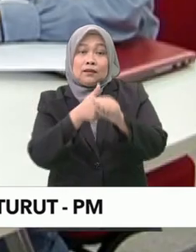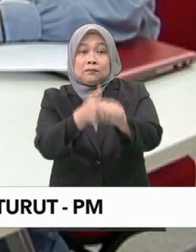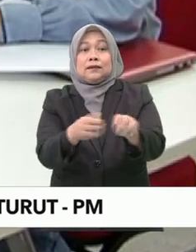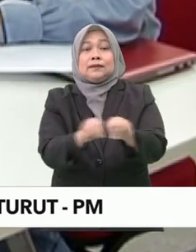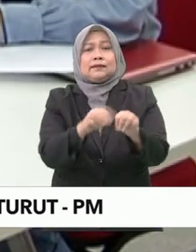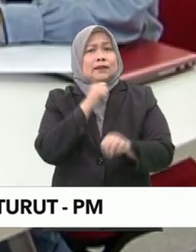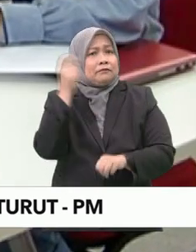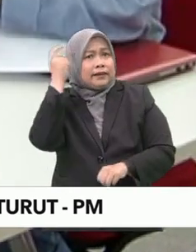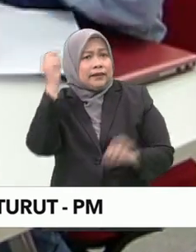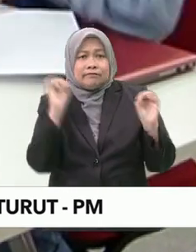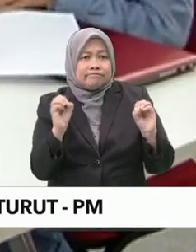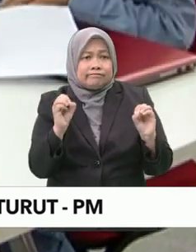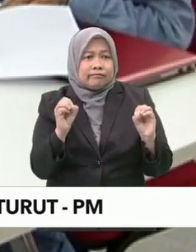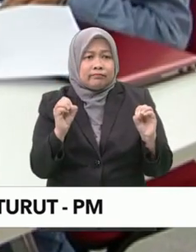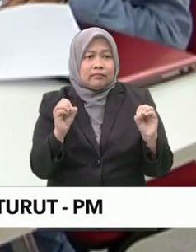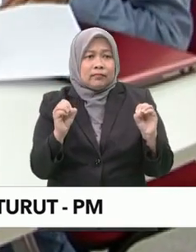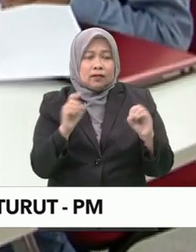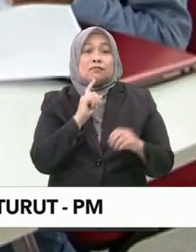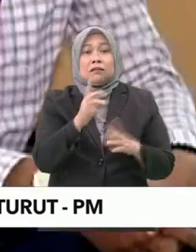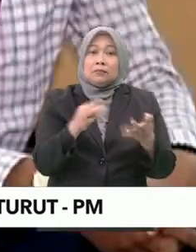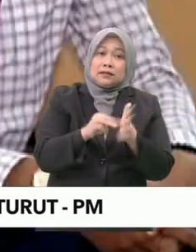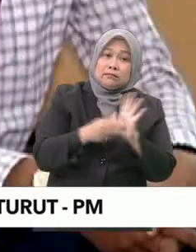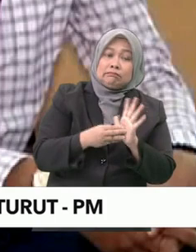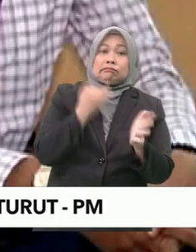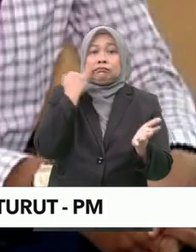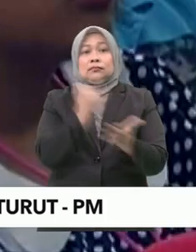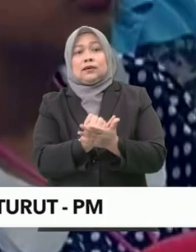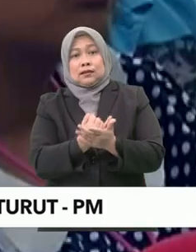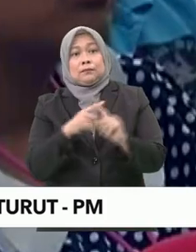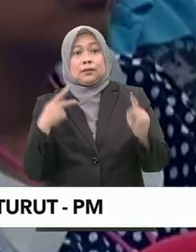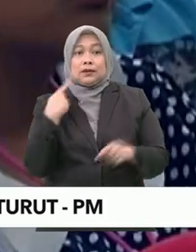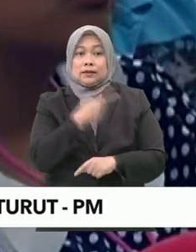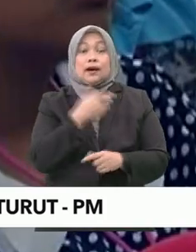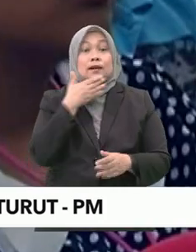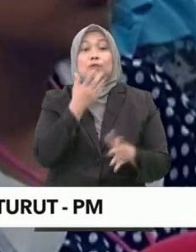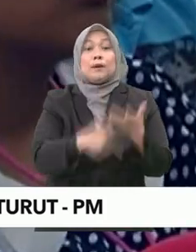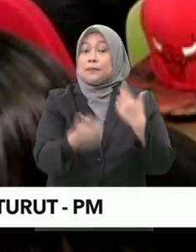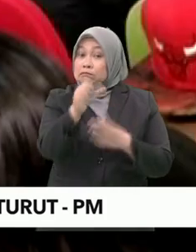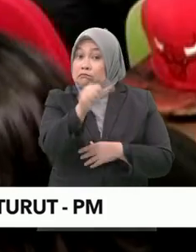tak berfikir. Atau sebagai wala'un. Tetapi anak muda ni kita nilai dari segi apa?